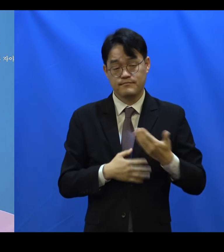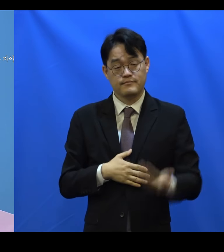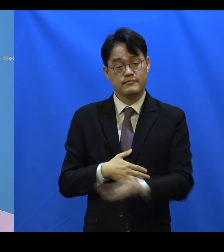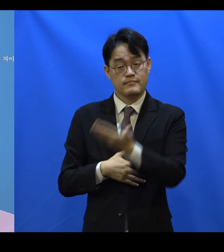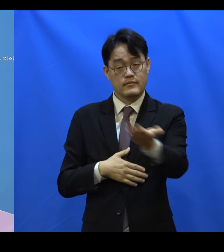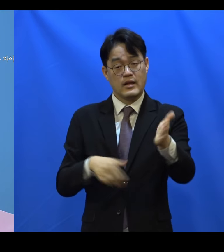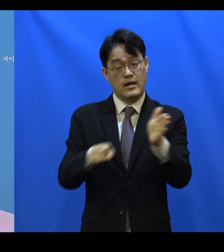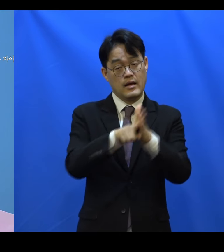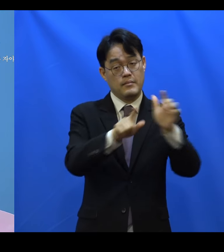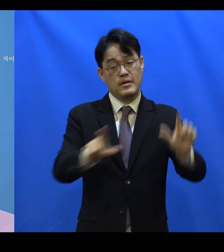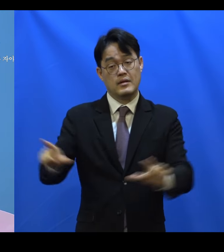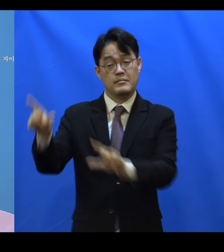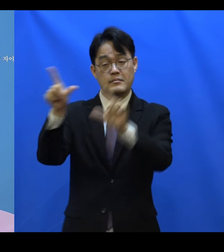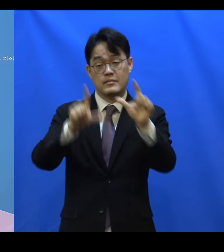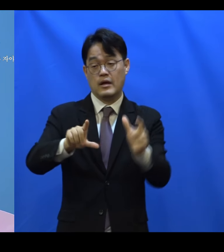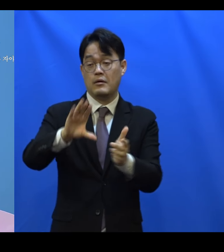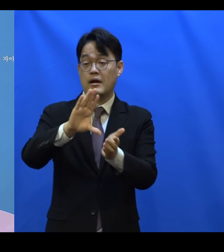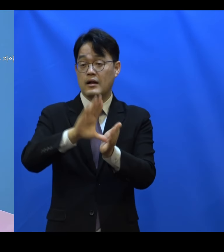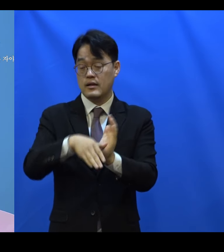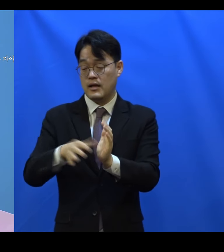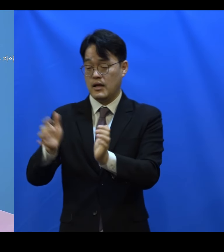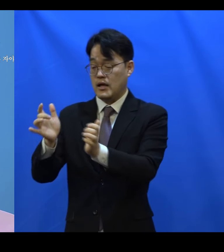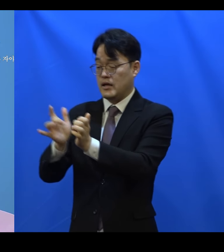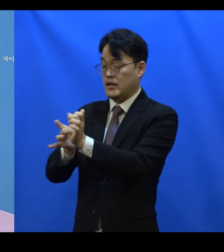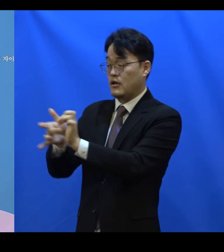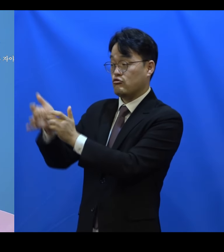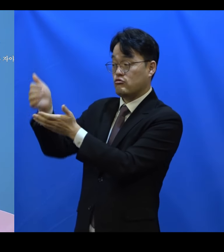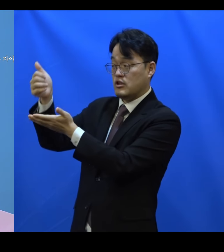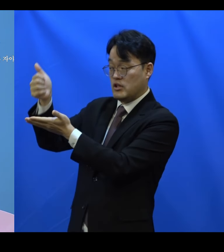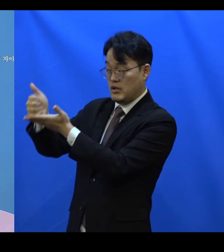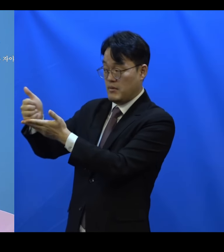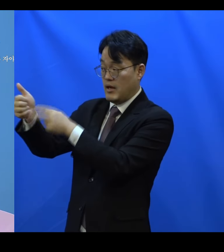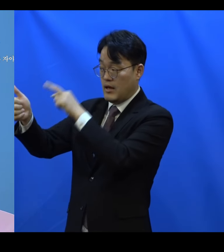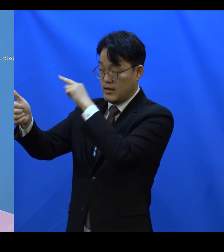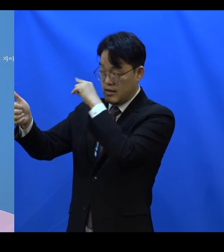하면서 그리스도에게서 향기를 맡아본 적이 있습니까?